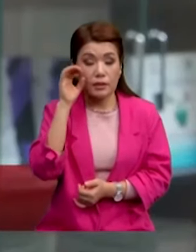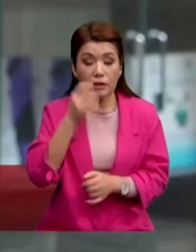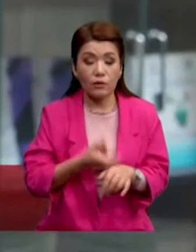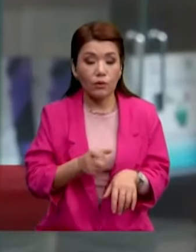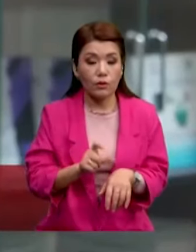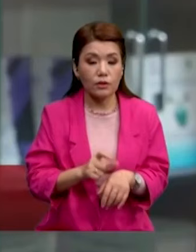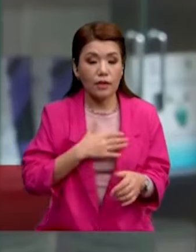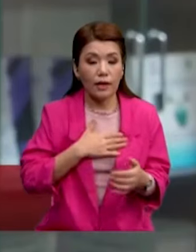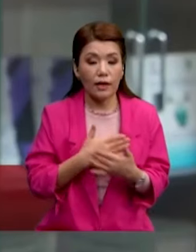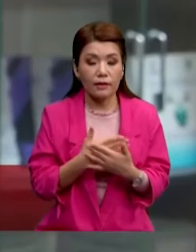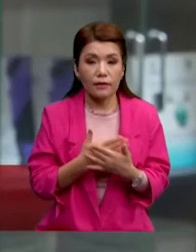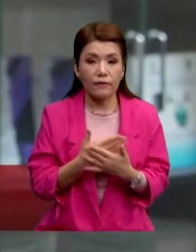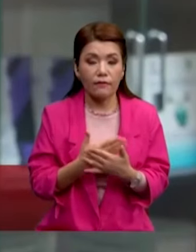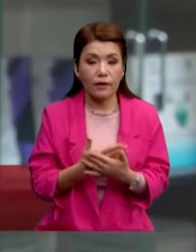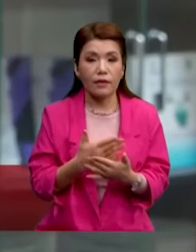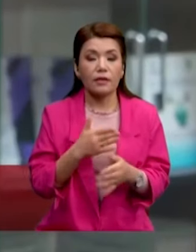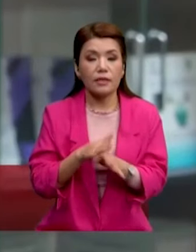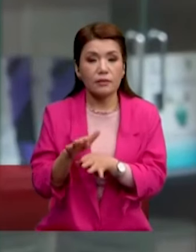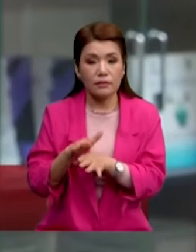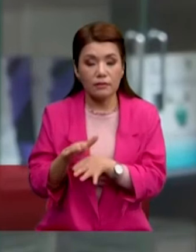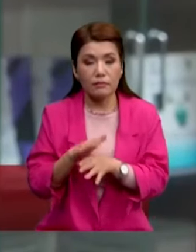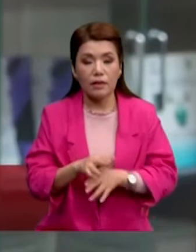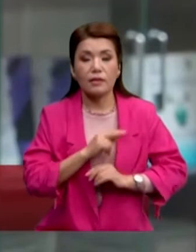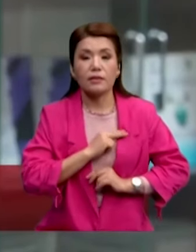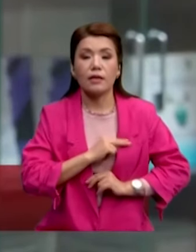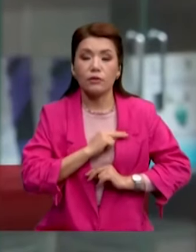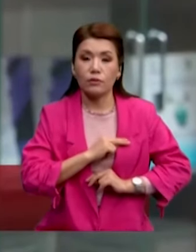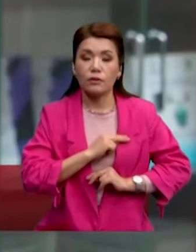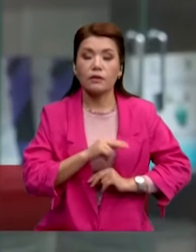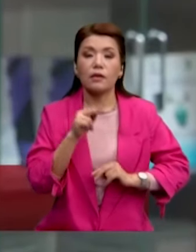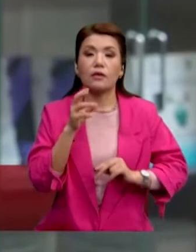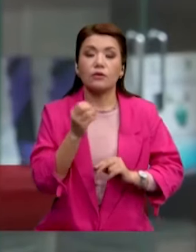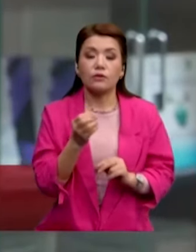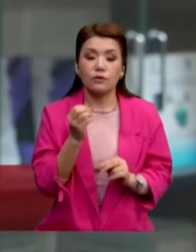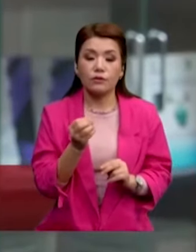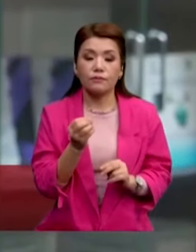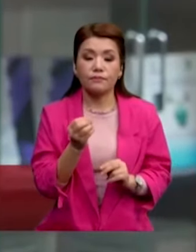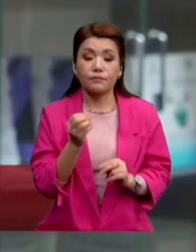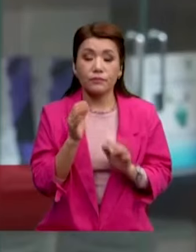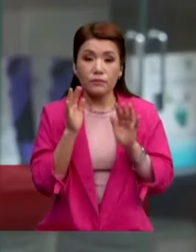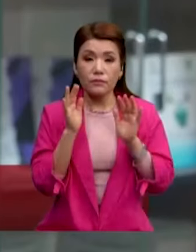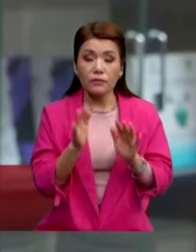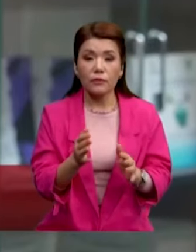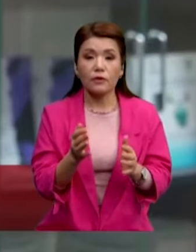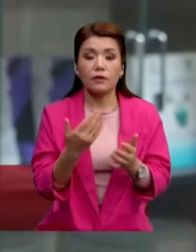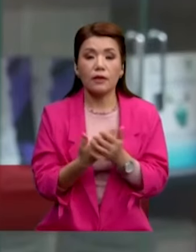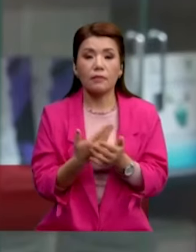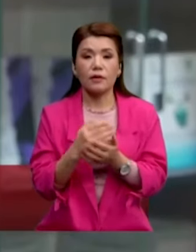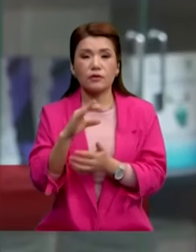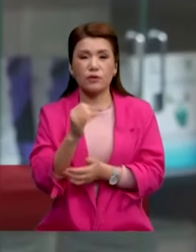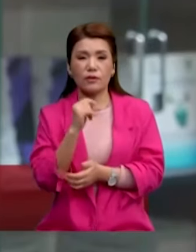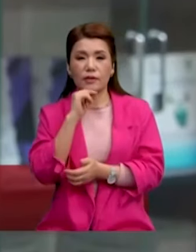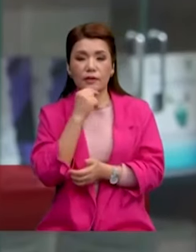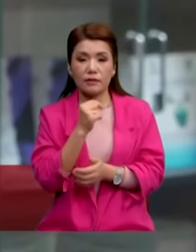очень активно осуществляет сотрудничество, причем не только в